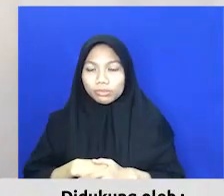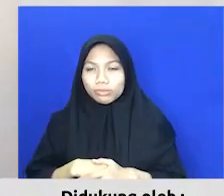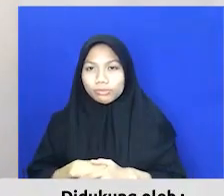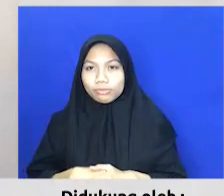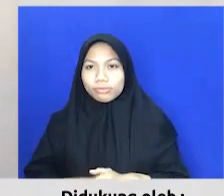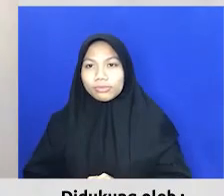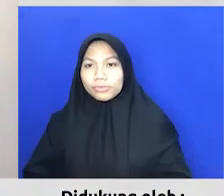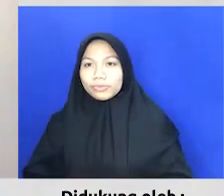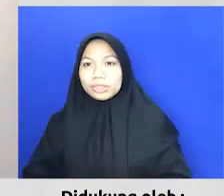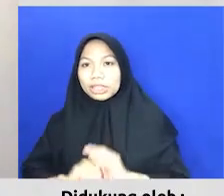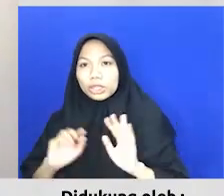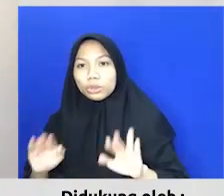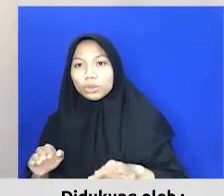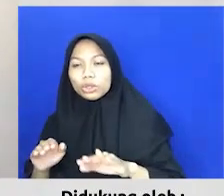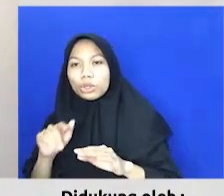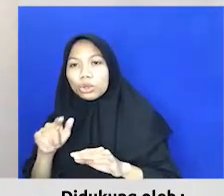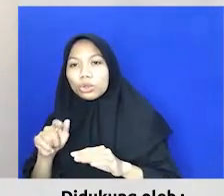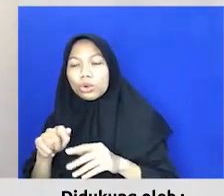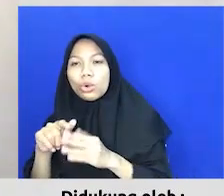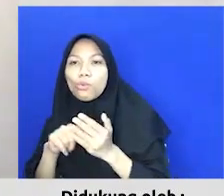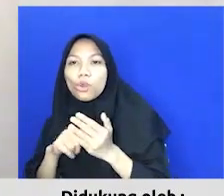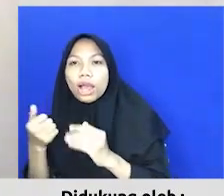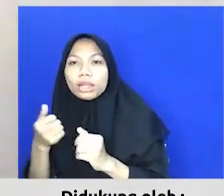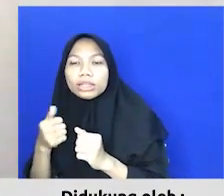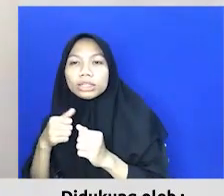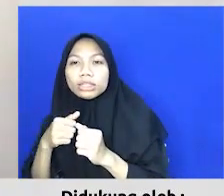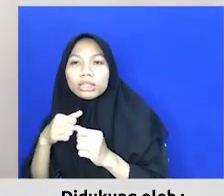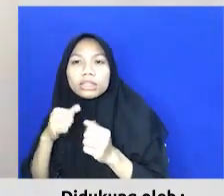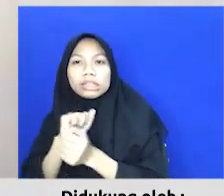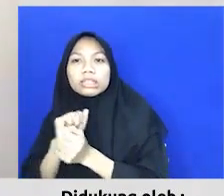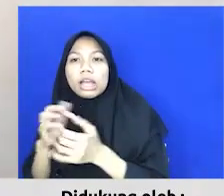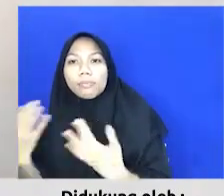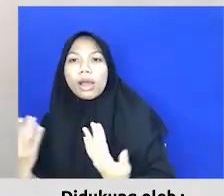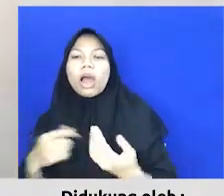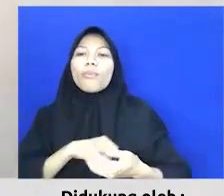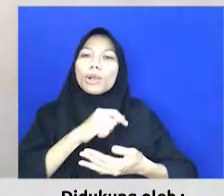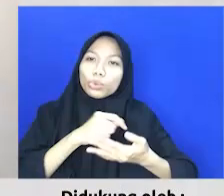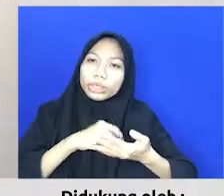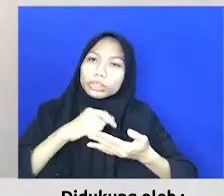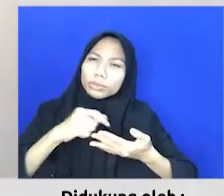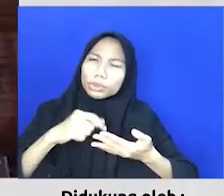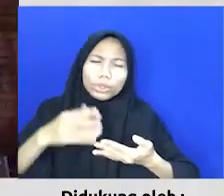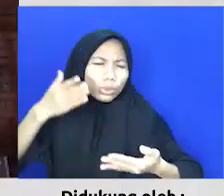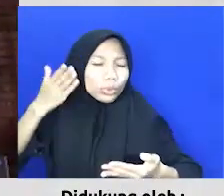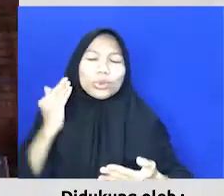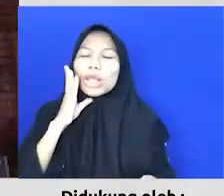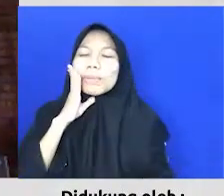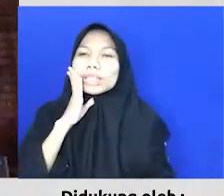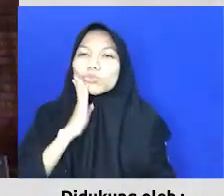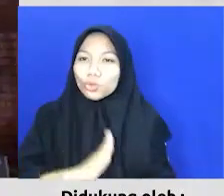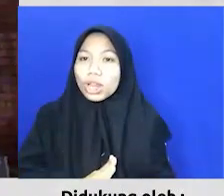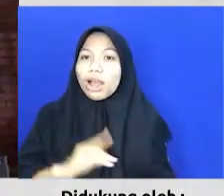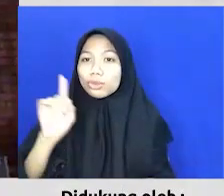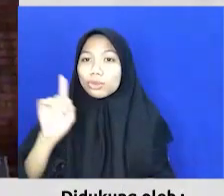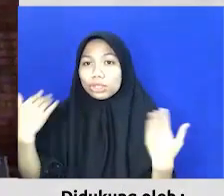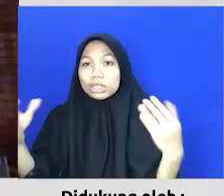dan kita sangat terhormat dan senang sekali bisa ada di sini malam ini bersama Pak Alwi. Kemudian dia juga menulis Harimau Campah,